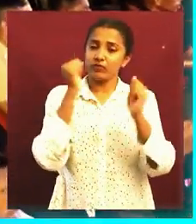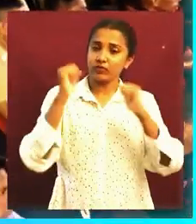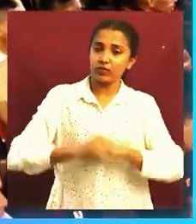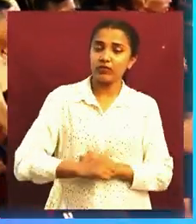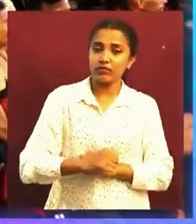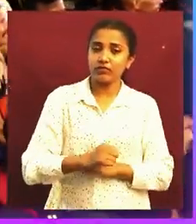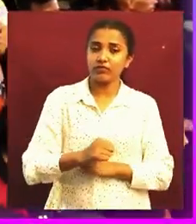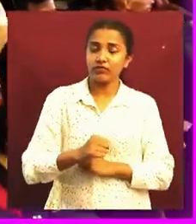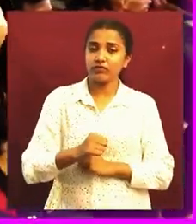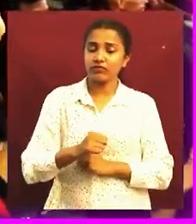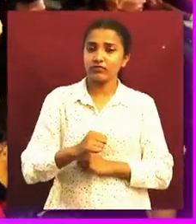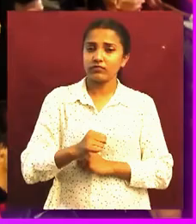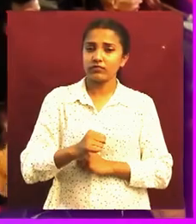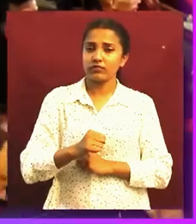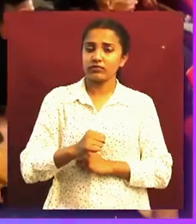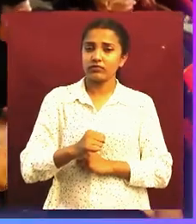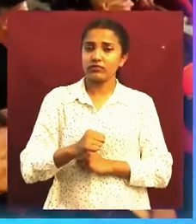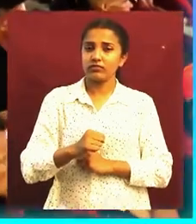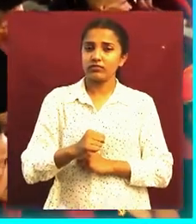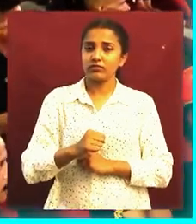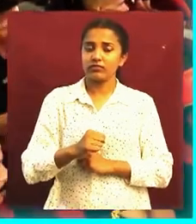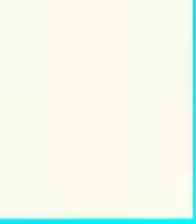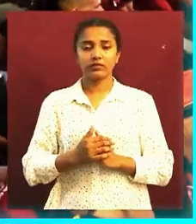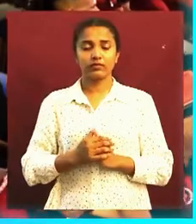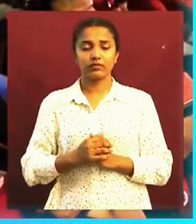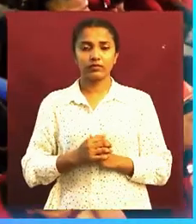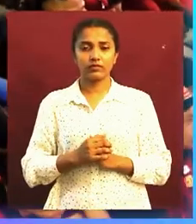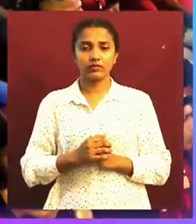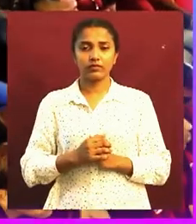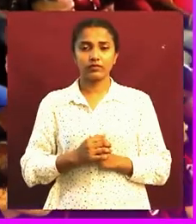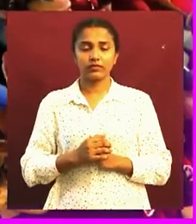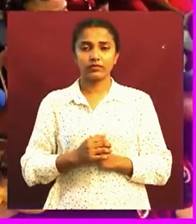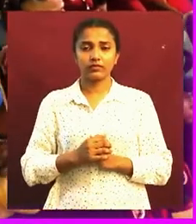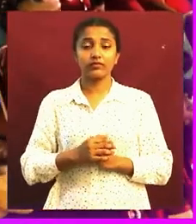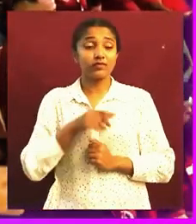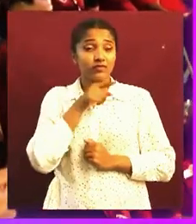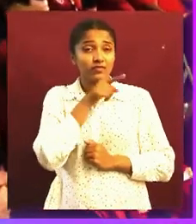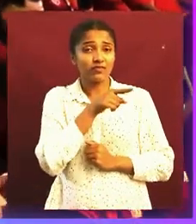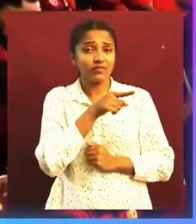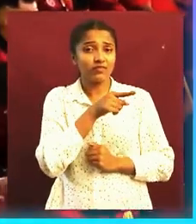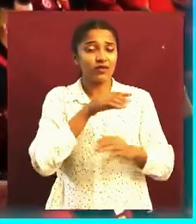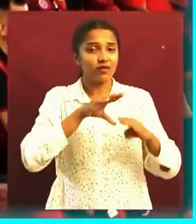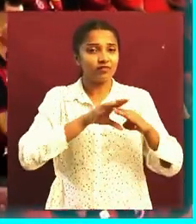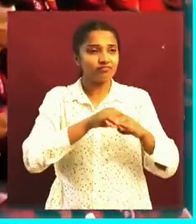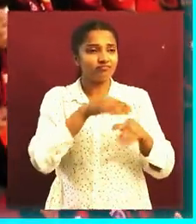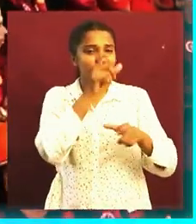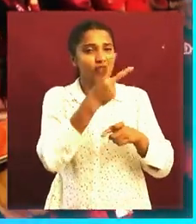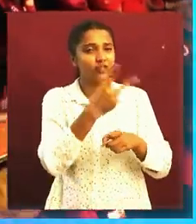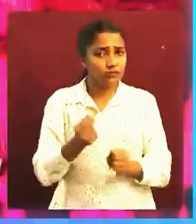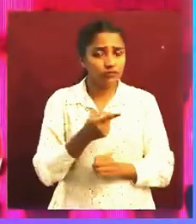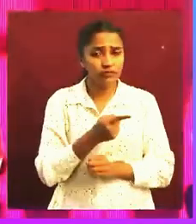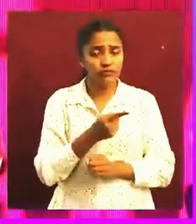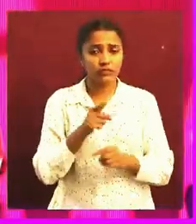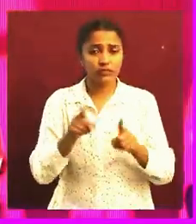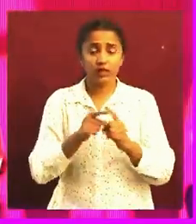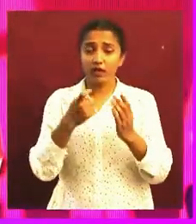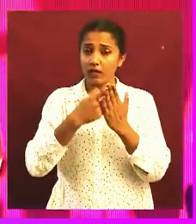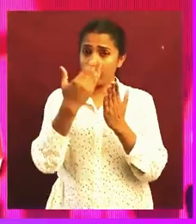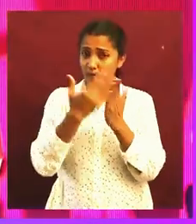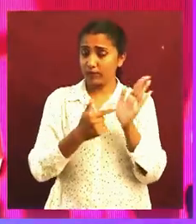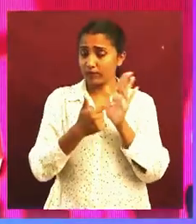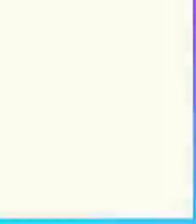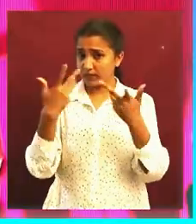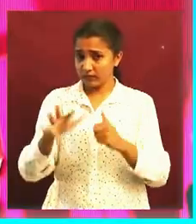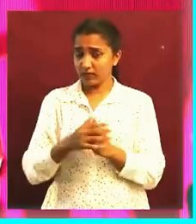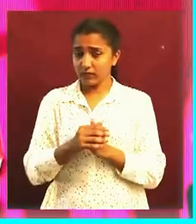தால அவுர்து துன ஹதர் கடரட்ட அத்தர்லேனோ ஏ தர்வாகே ஜீவிதே பிலமதவ யுக்தி ஐட்டு வீது நெத்த வார்த்தாவலின் பென்னாதன